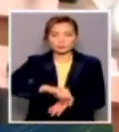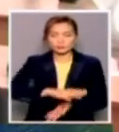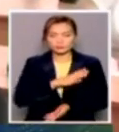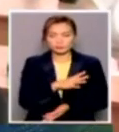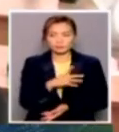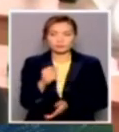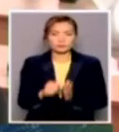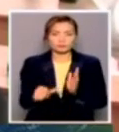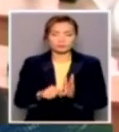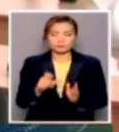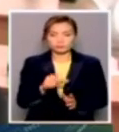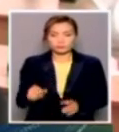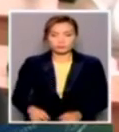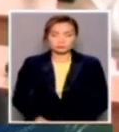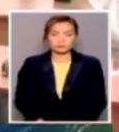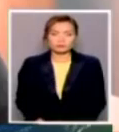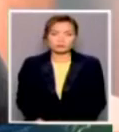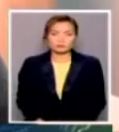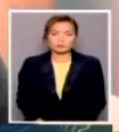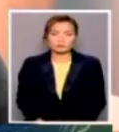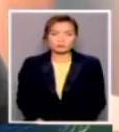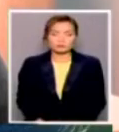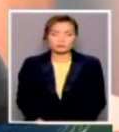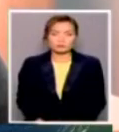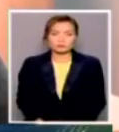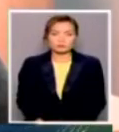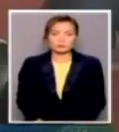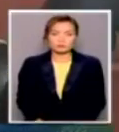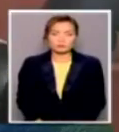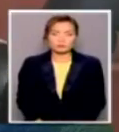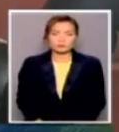участие около 60 человек. Ержан Шерюенов, телеканал Атырау, Исатайский район.